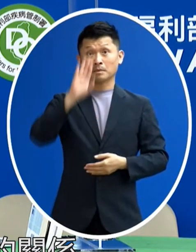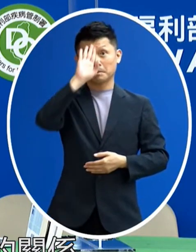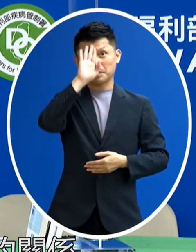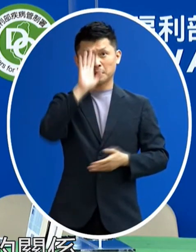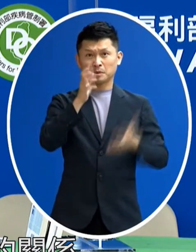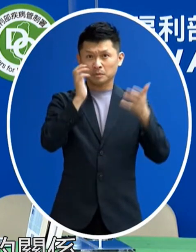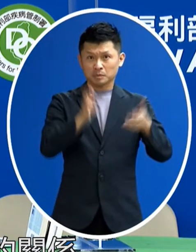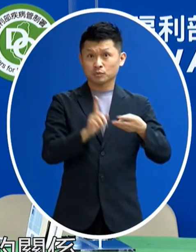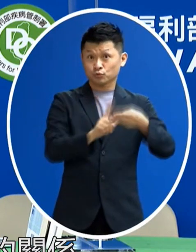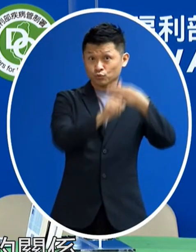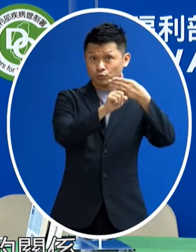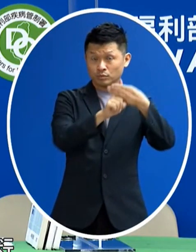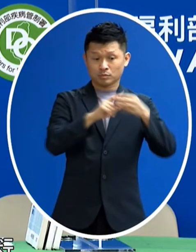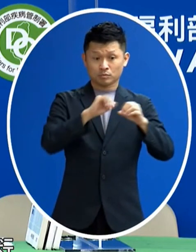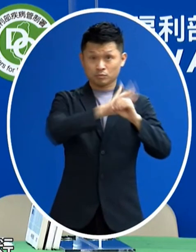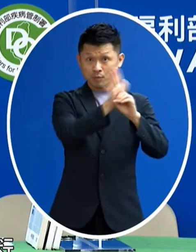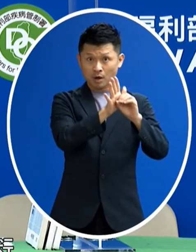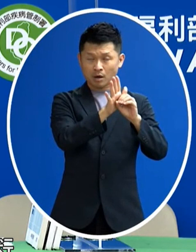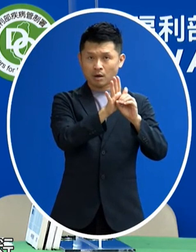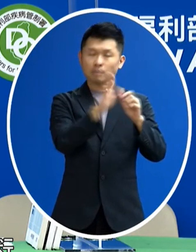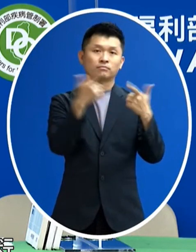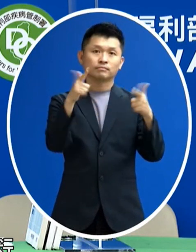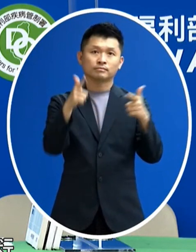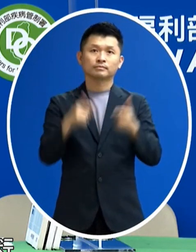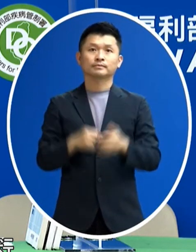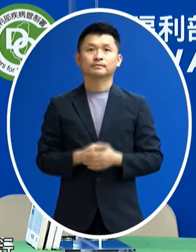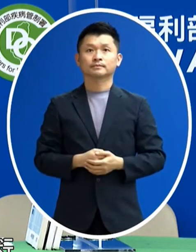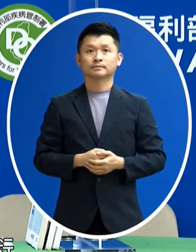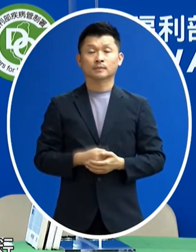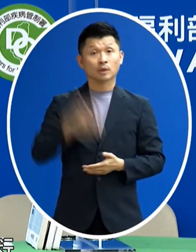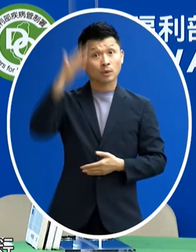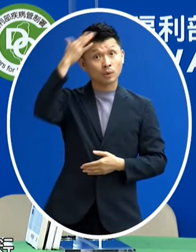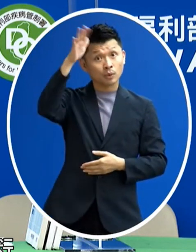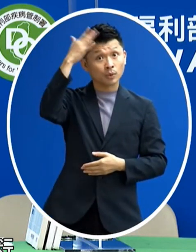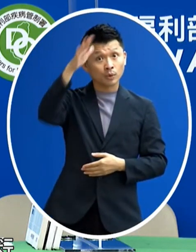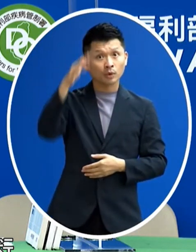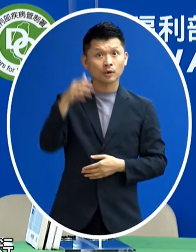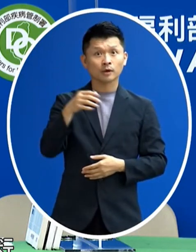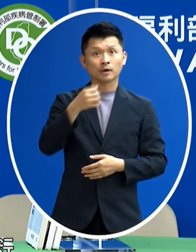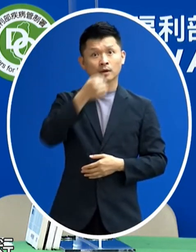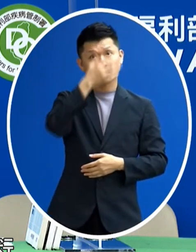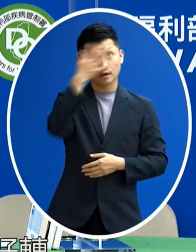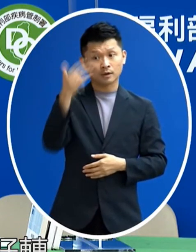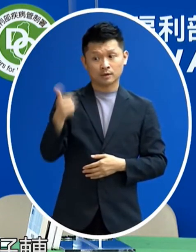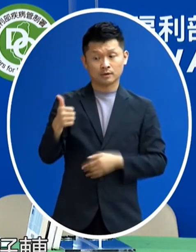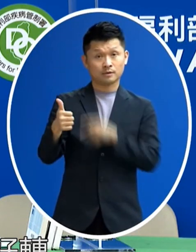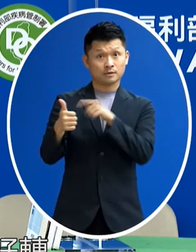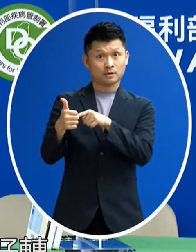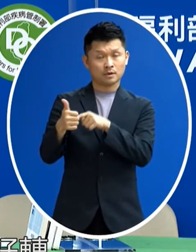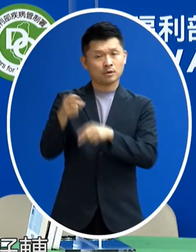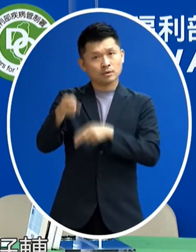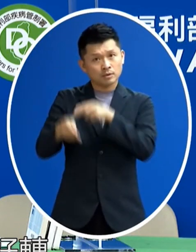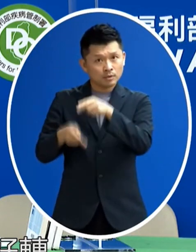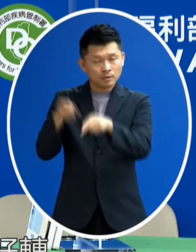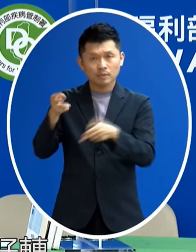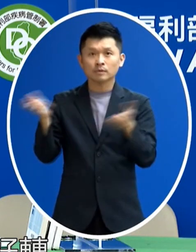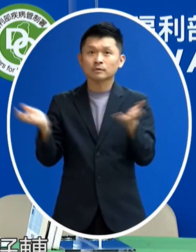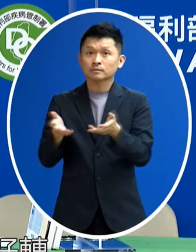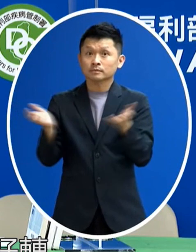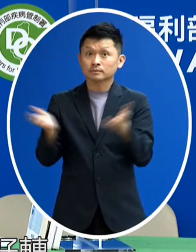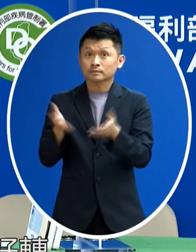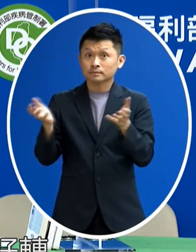为COVID-19 的关系。那好在这一位小朋友那位青少年在经过手术跟相关的治疗之后呢，已经